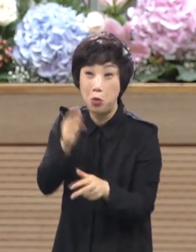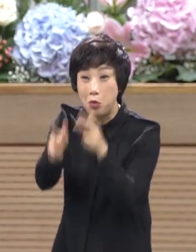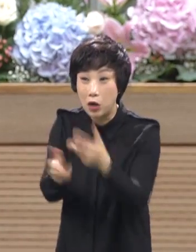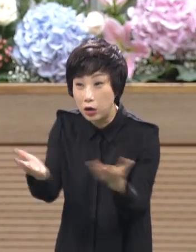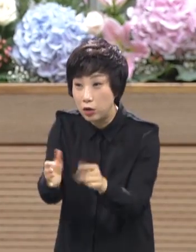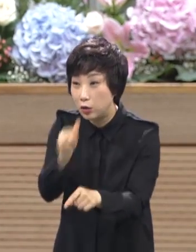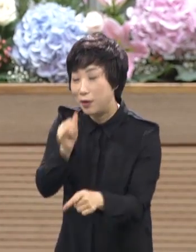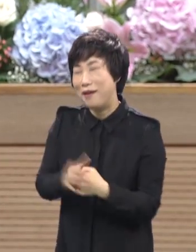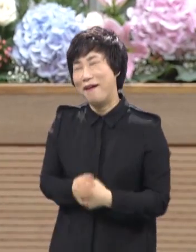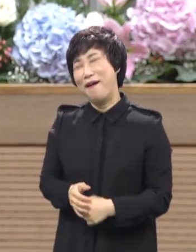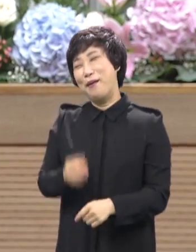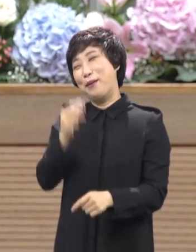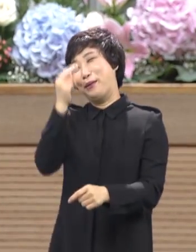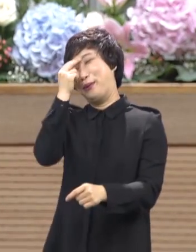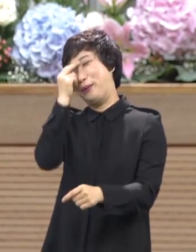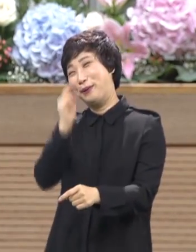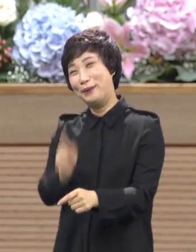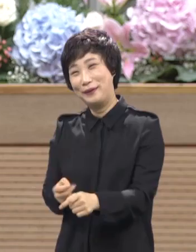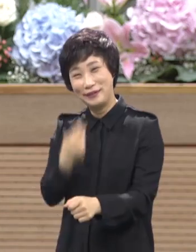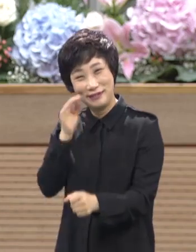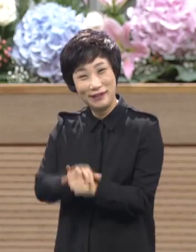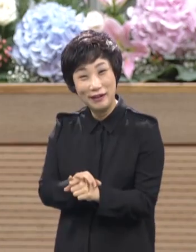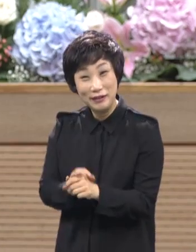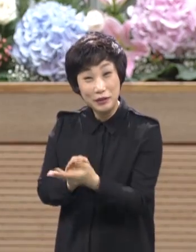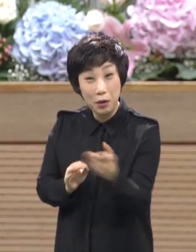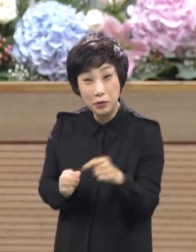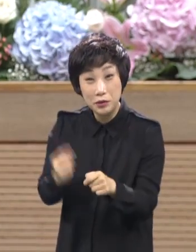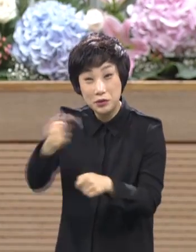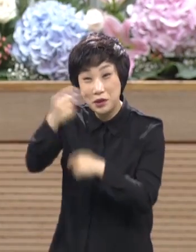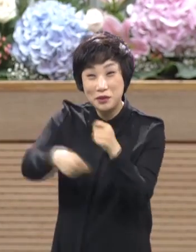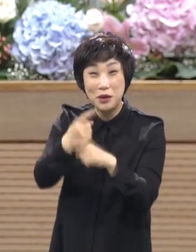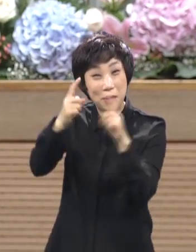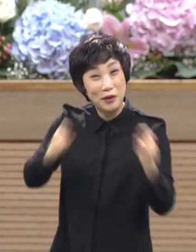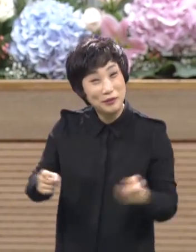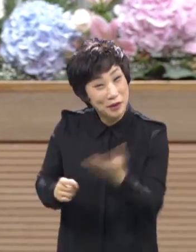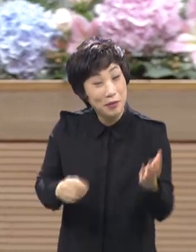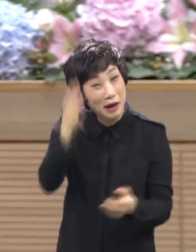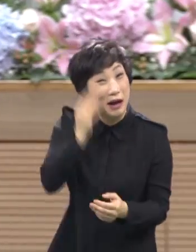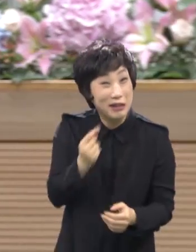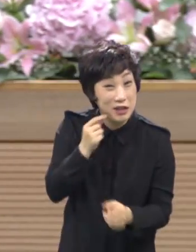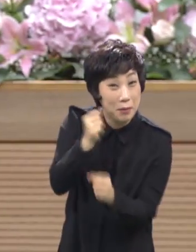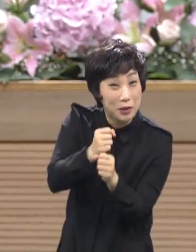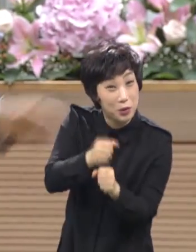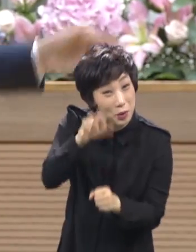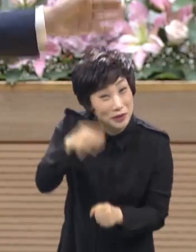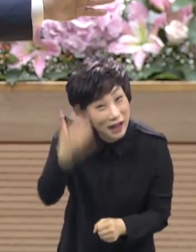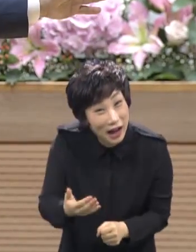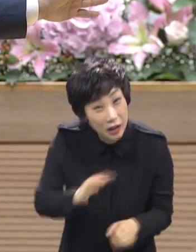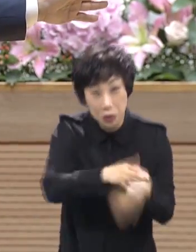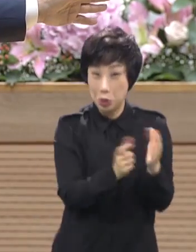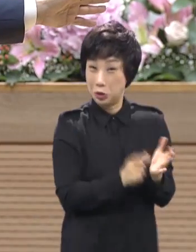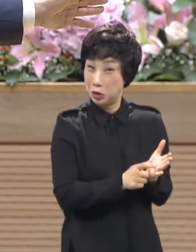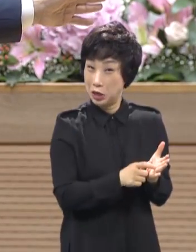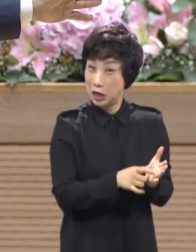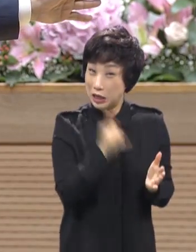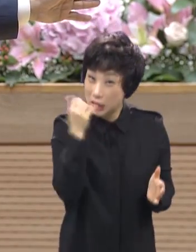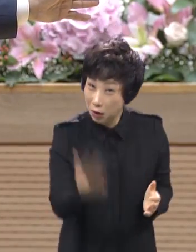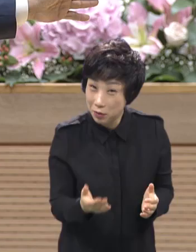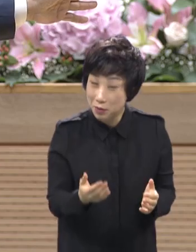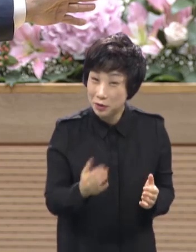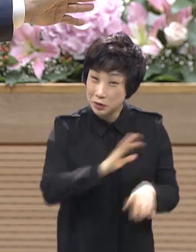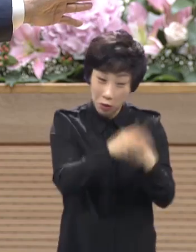가서 그런 이러며, 아, 천년왕국이 어디 간장 만드는 곳이요? 성경에 천년왕국에 들어가면